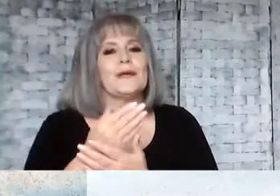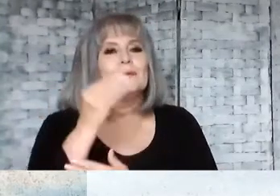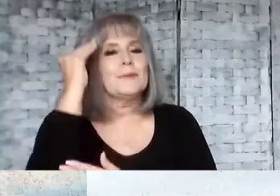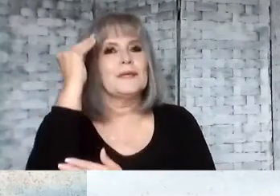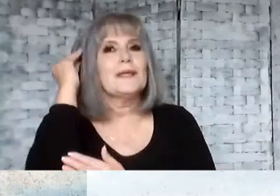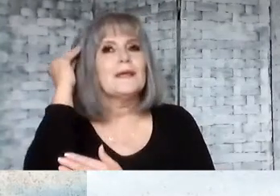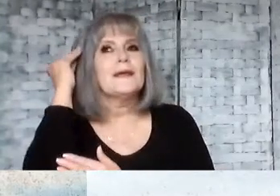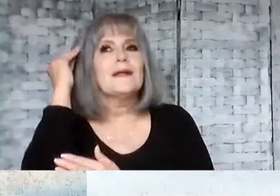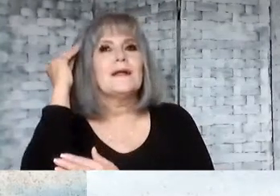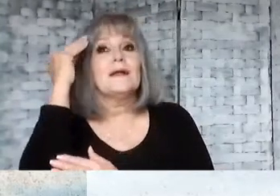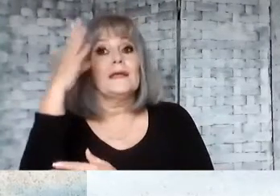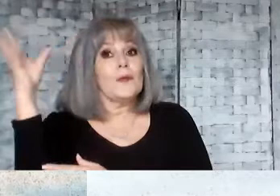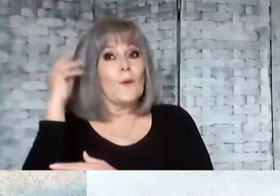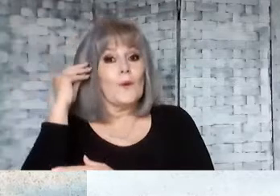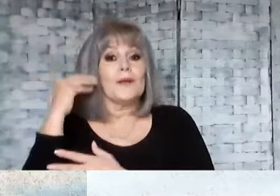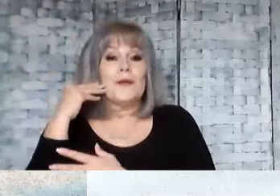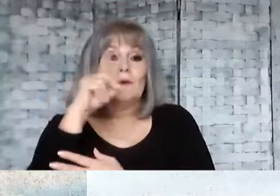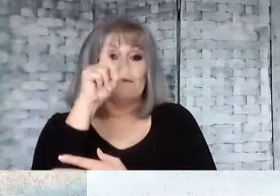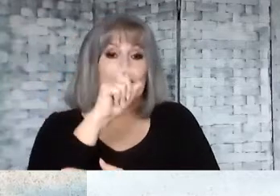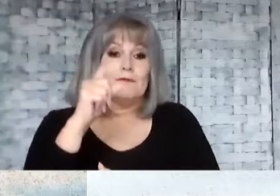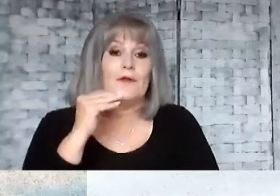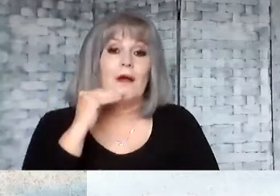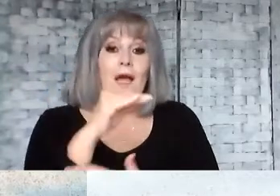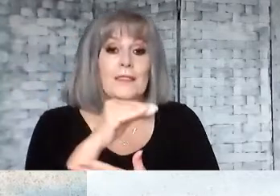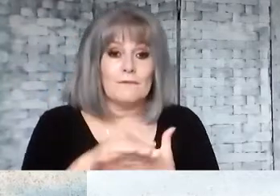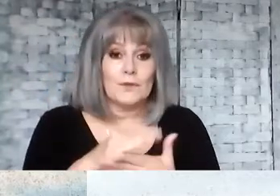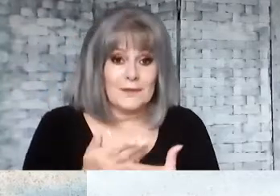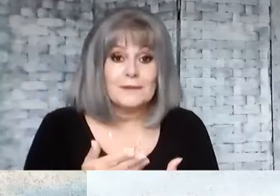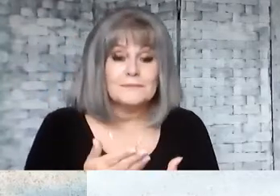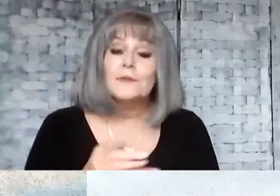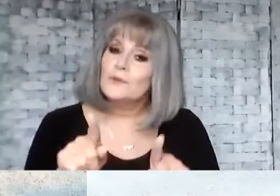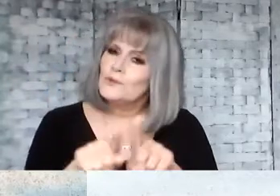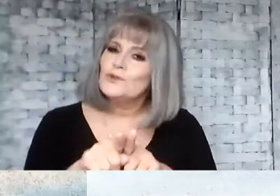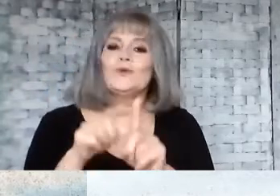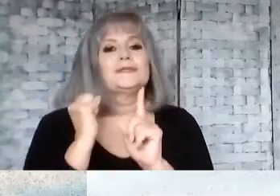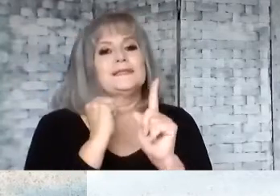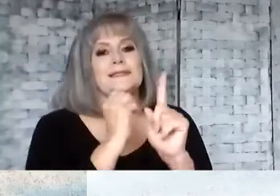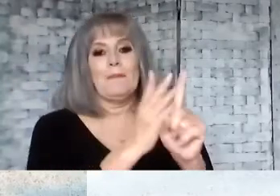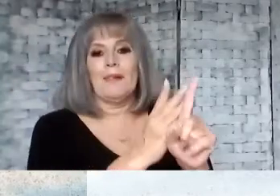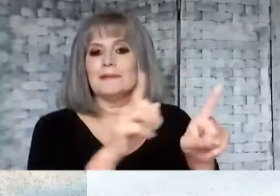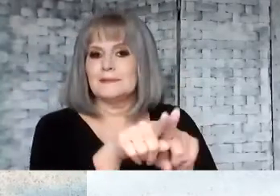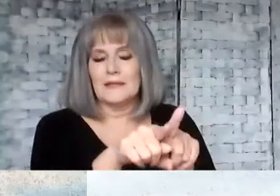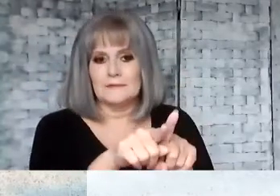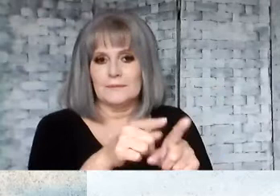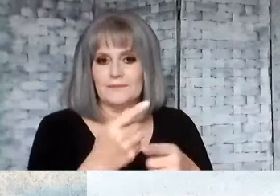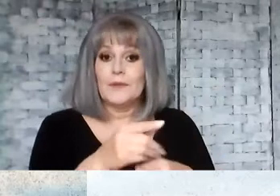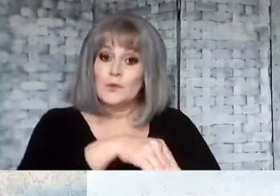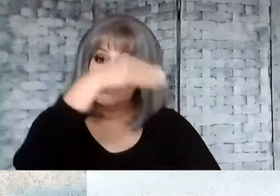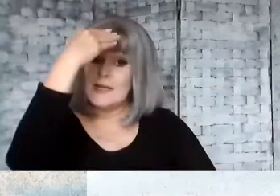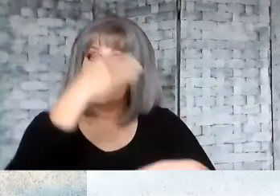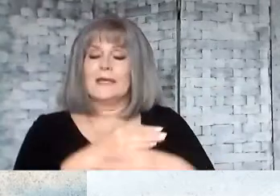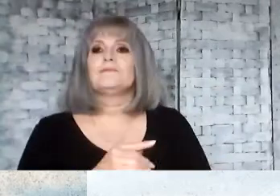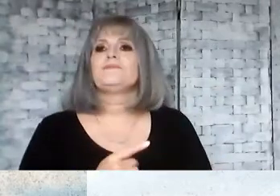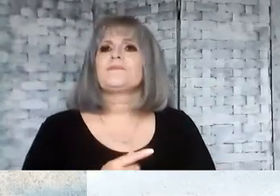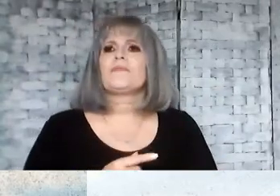kom ons kyk na 'n paar vrae, kyk of jy het kan antwoord, en op hierdie manier, soos die disippels, leer ons die story van Jesus beter ken.